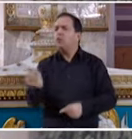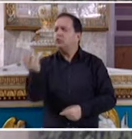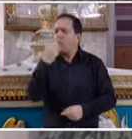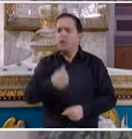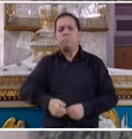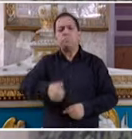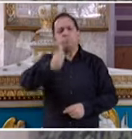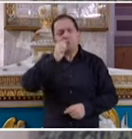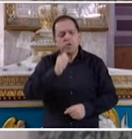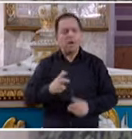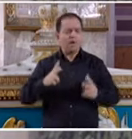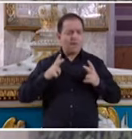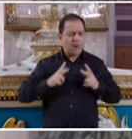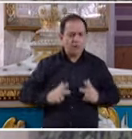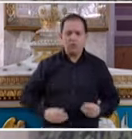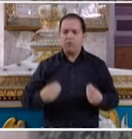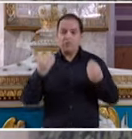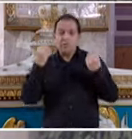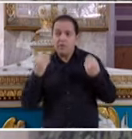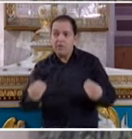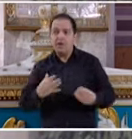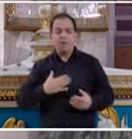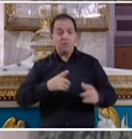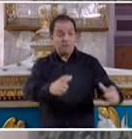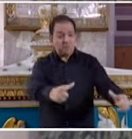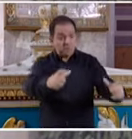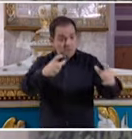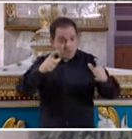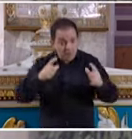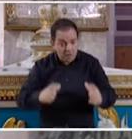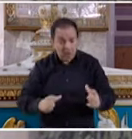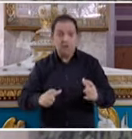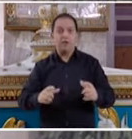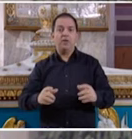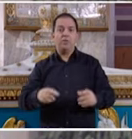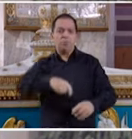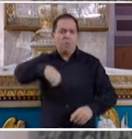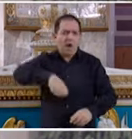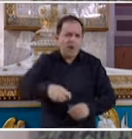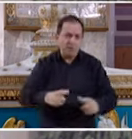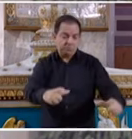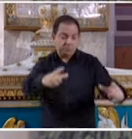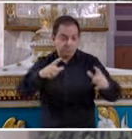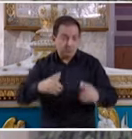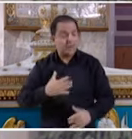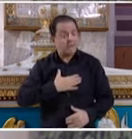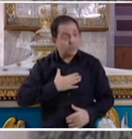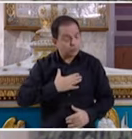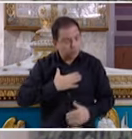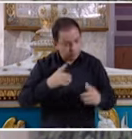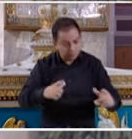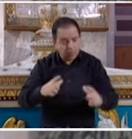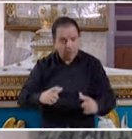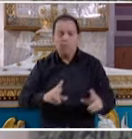είναι ευχαριστημένος και ευχαριστεί αυτούς που προσφέρουν ή ετοίμασαν το τραπέζι, τι ουτοτρόπος και ότι